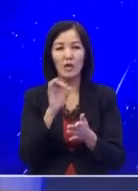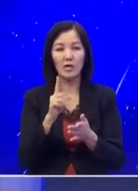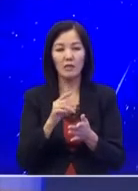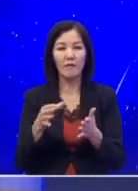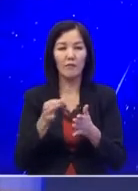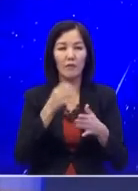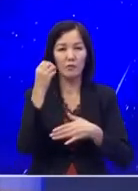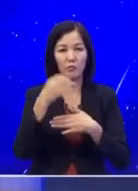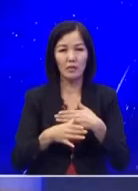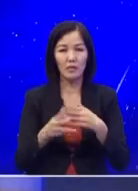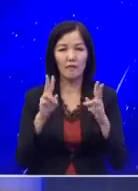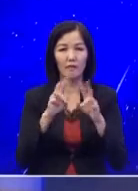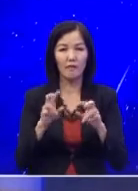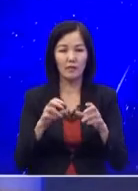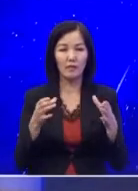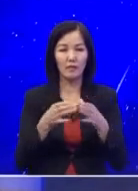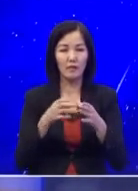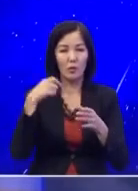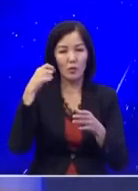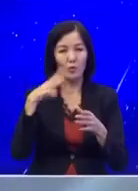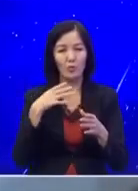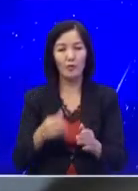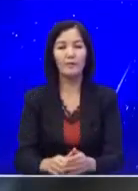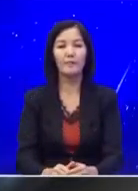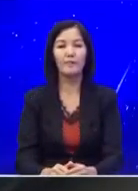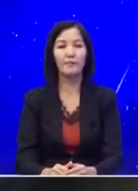центре, выясняла Адина Смагулова.